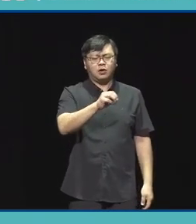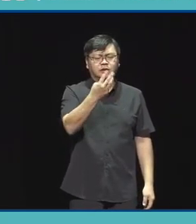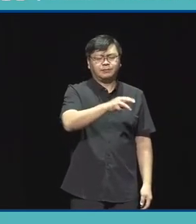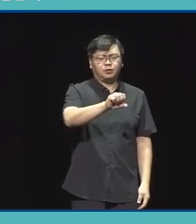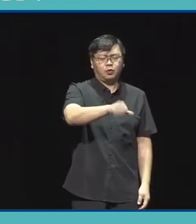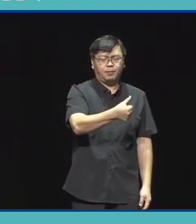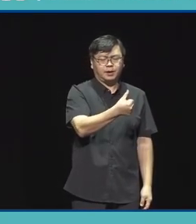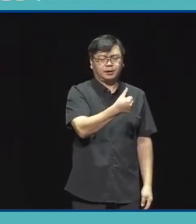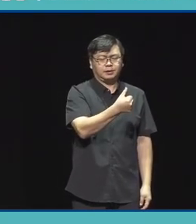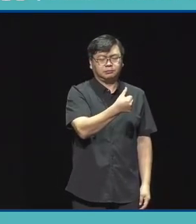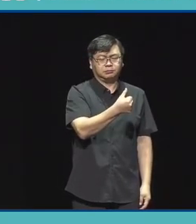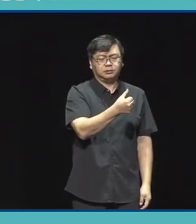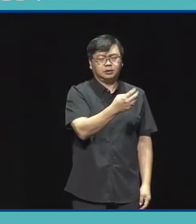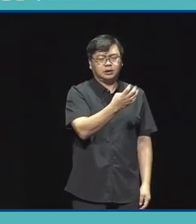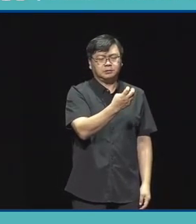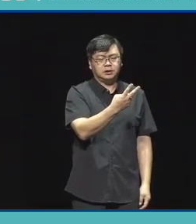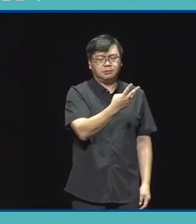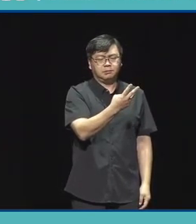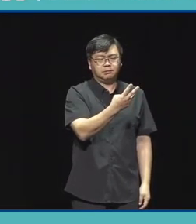하셨는데